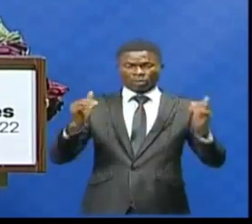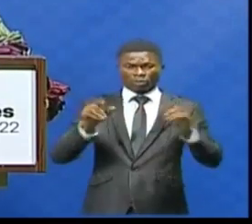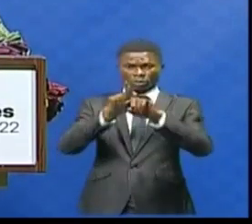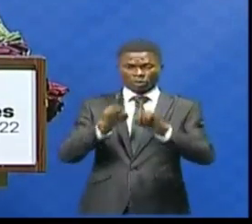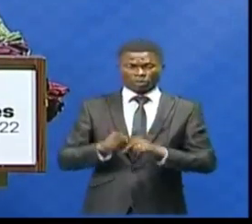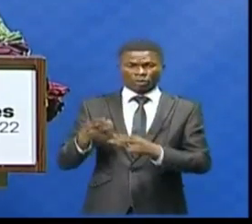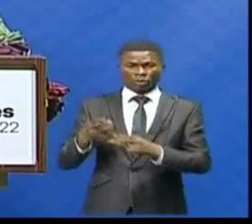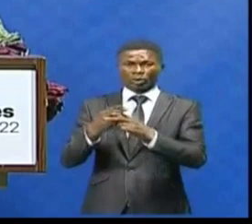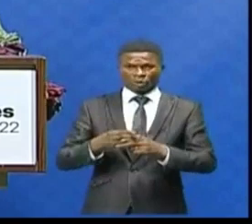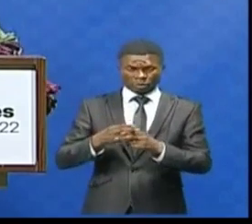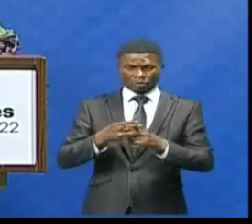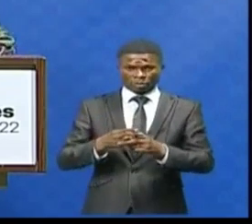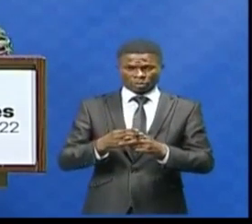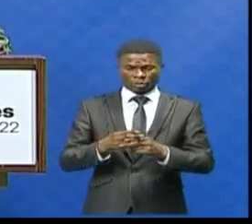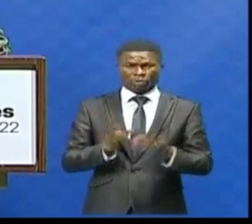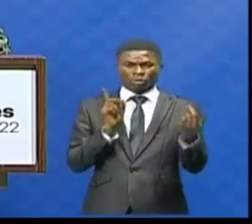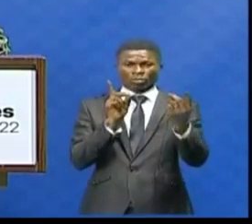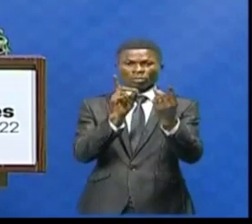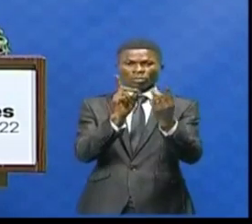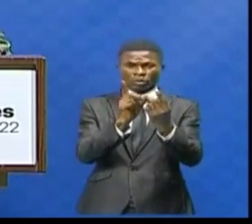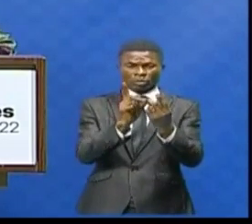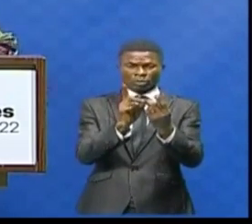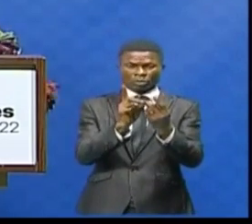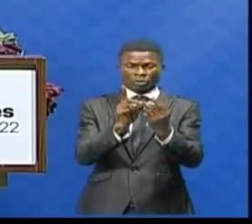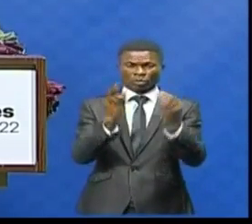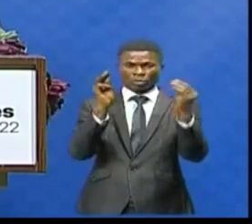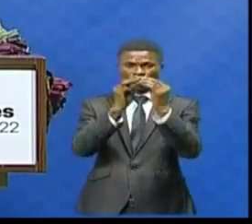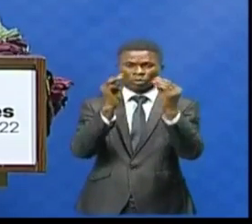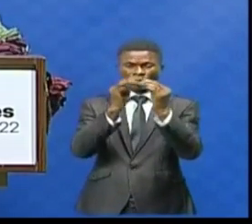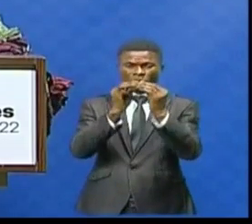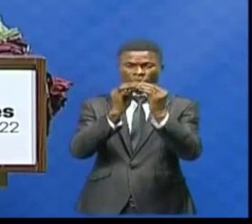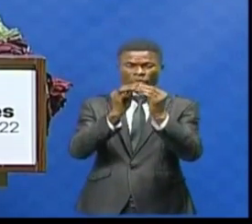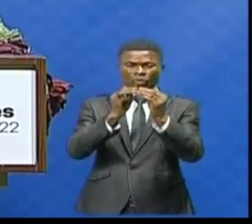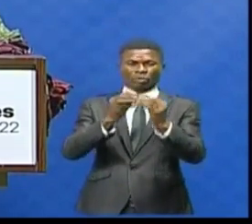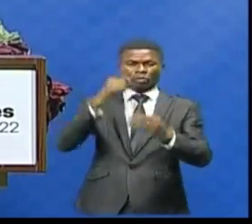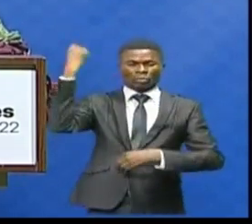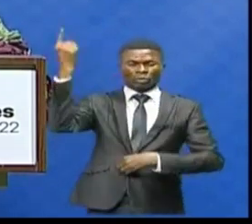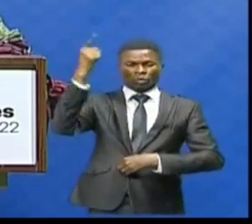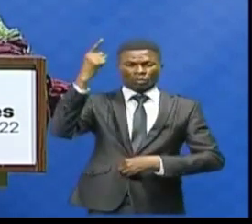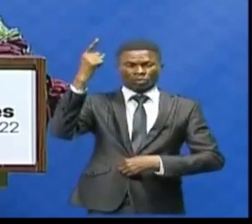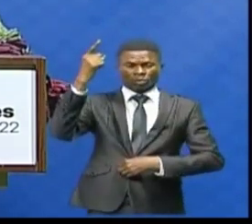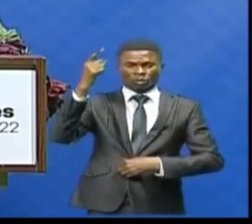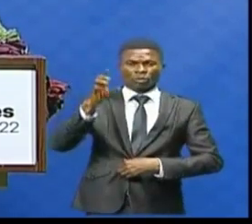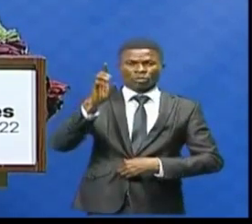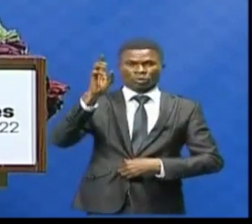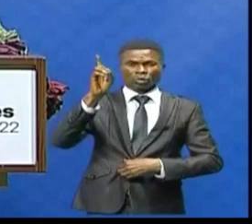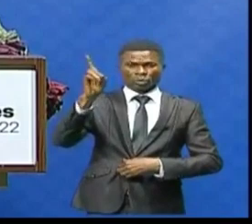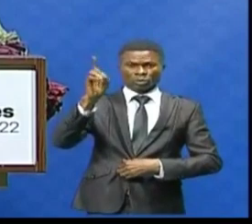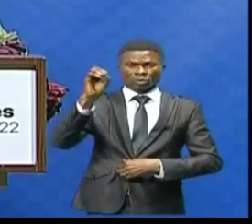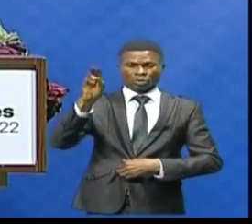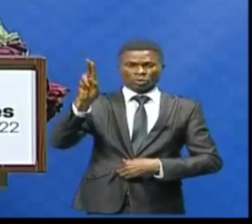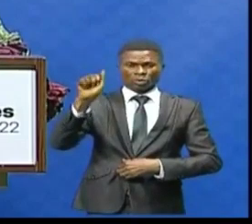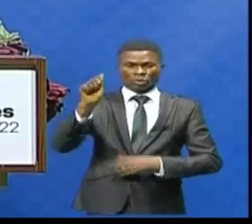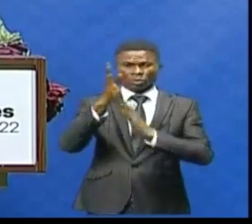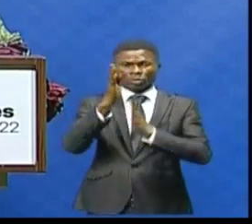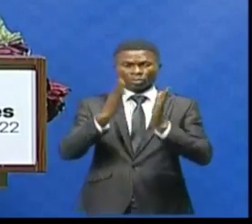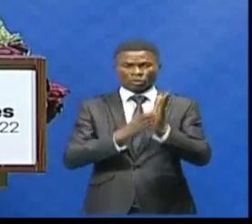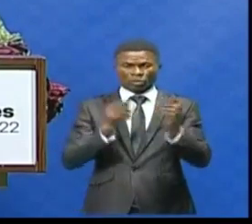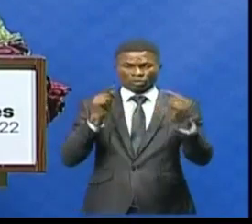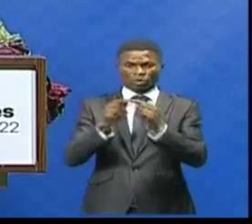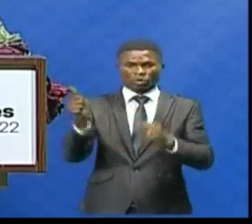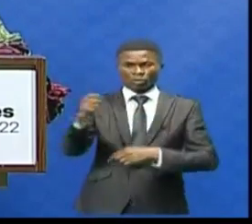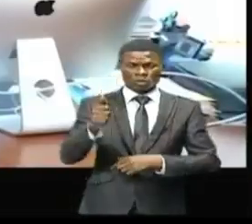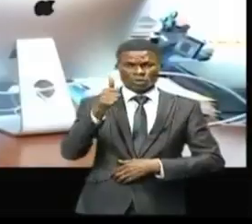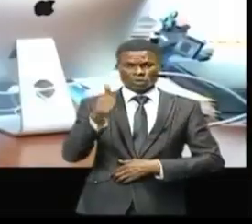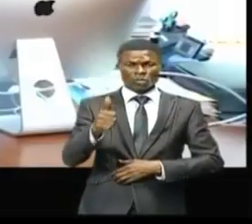sécurité ont coïncidé avec le Sommet mondial de haut niveau de Dora tenir le 19 au 21